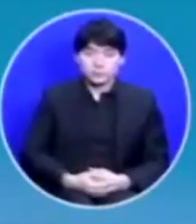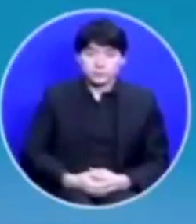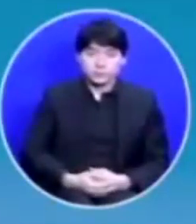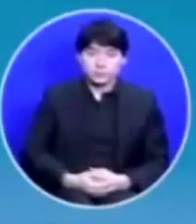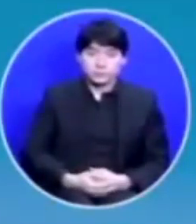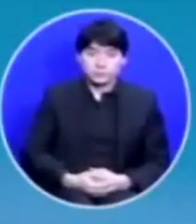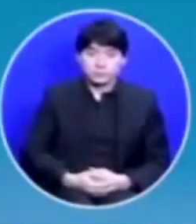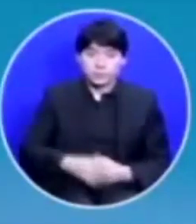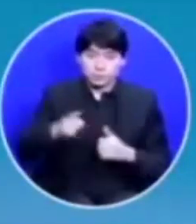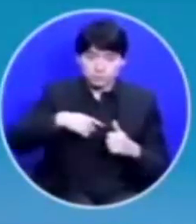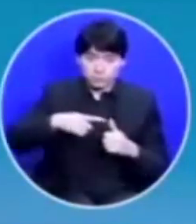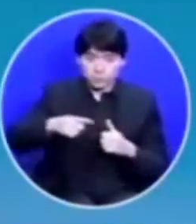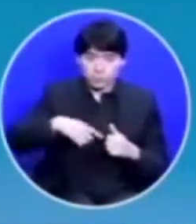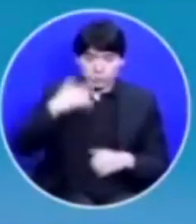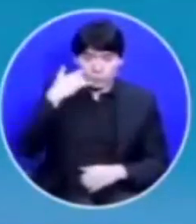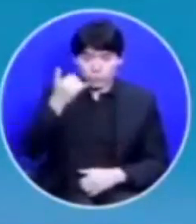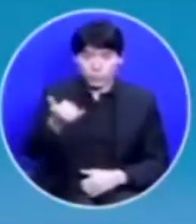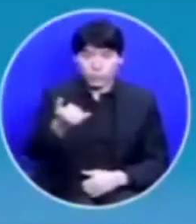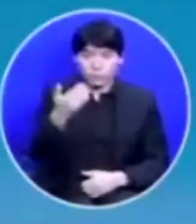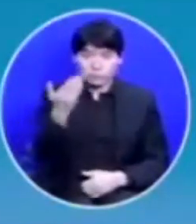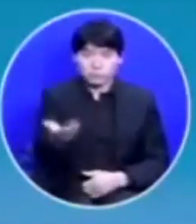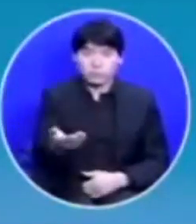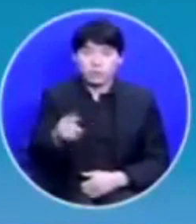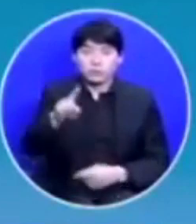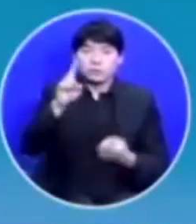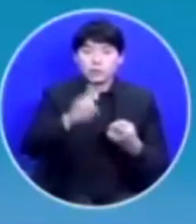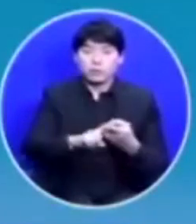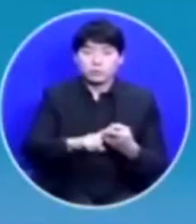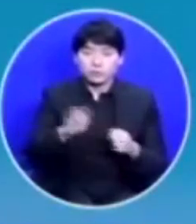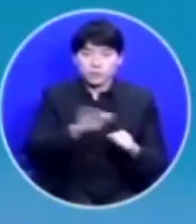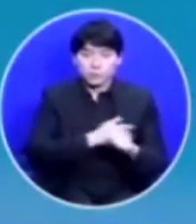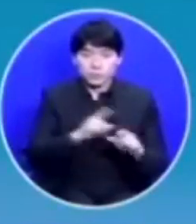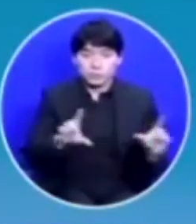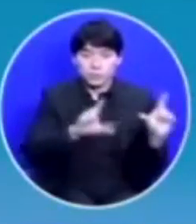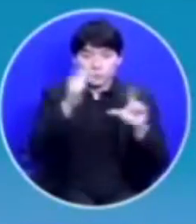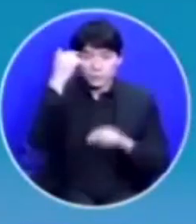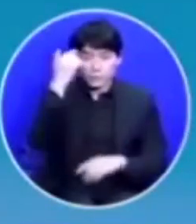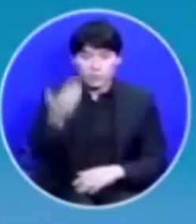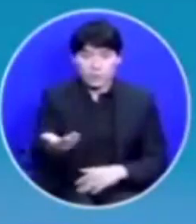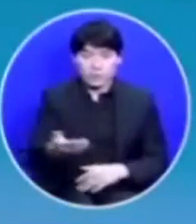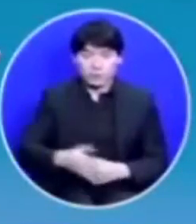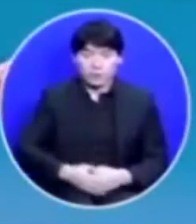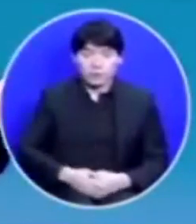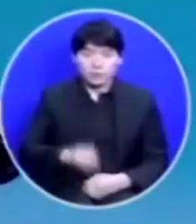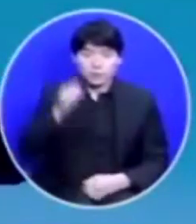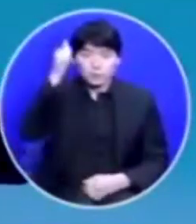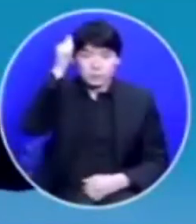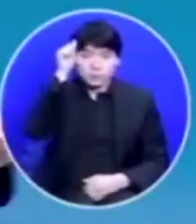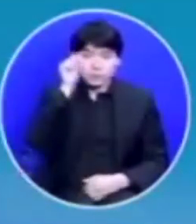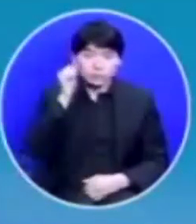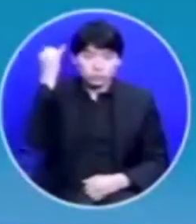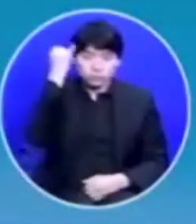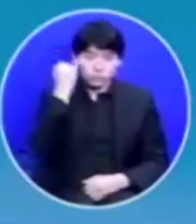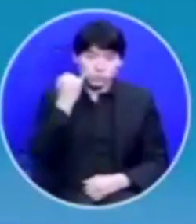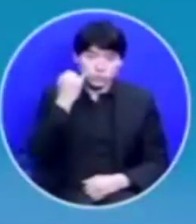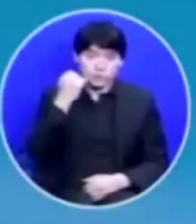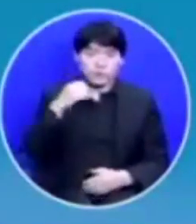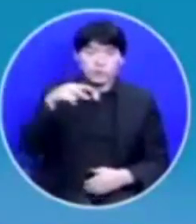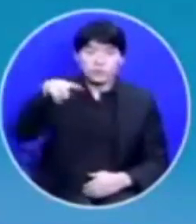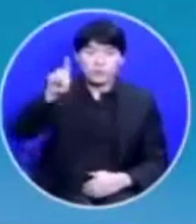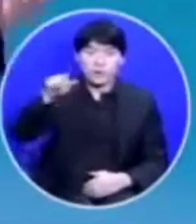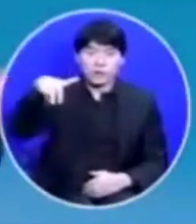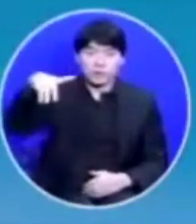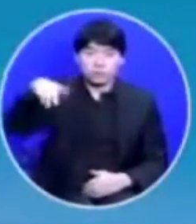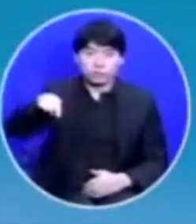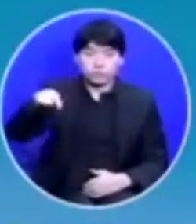매를 드시는 부모가 왜 당신은 그대로 사는 야만 여러분 사춘기가 되어서 자녀들이 부모에게 할